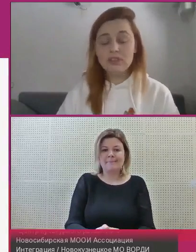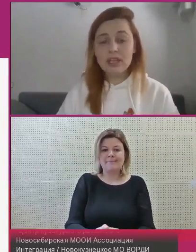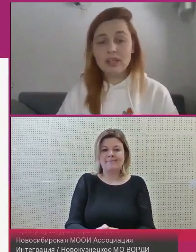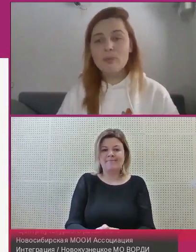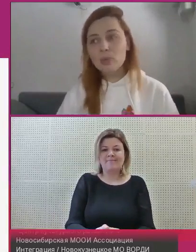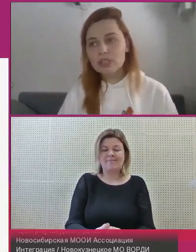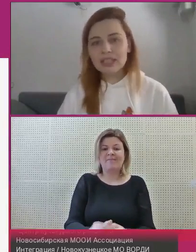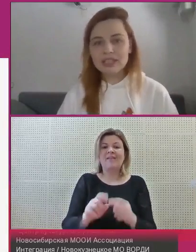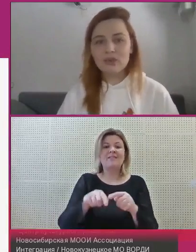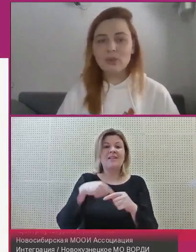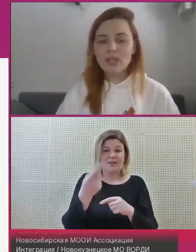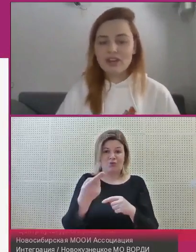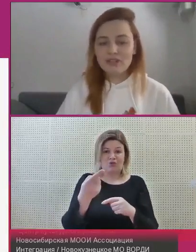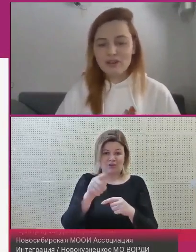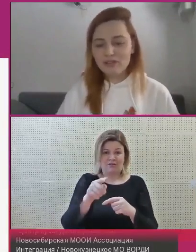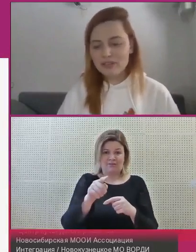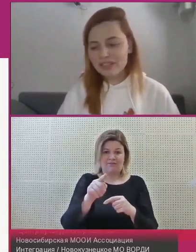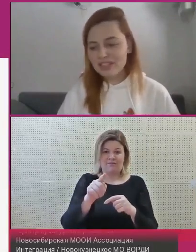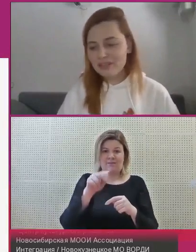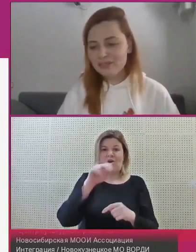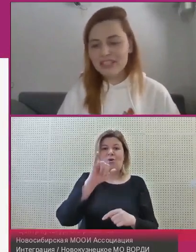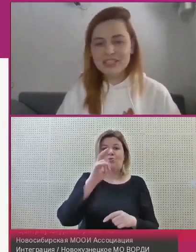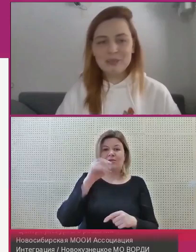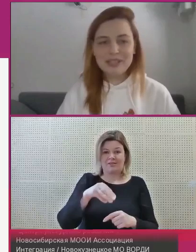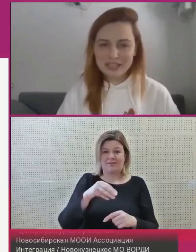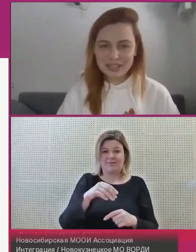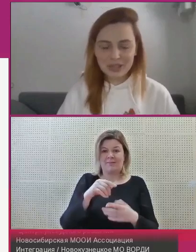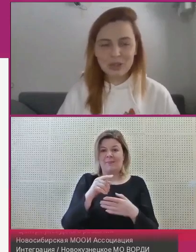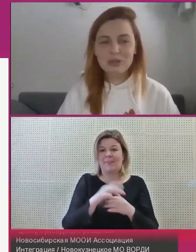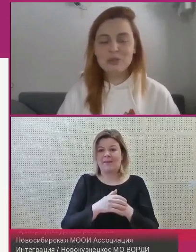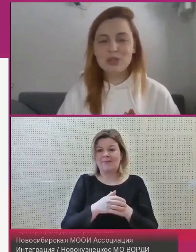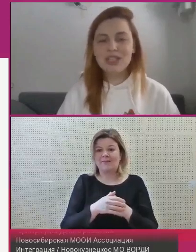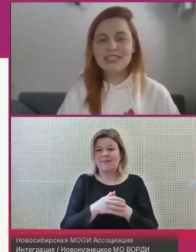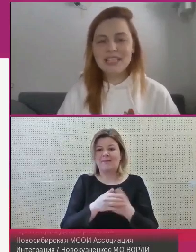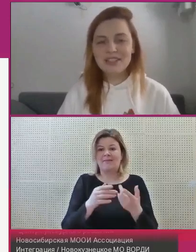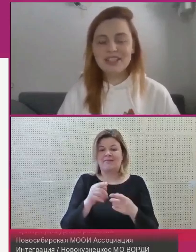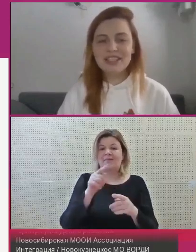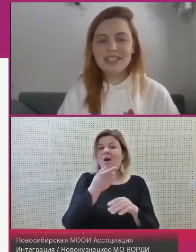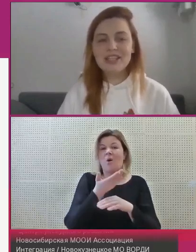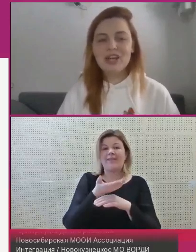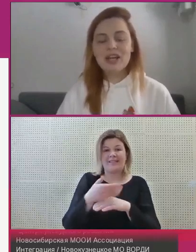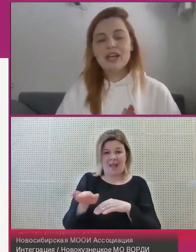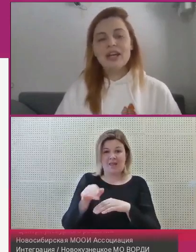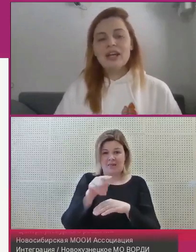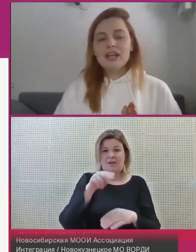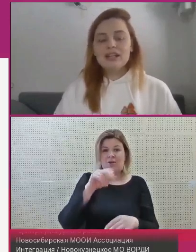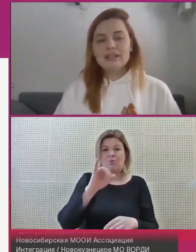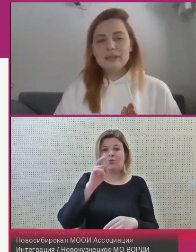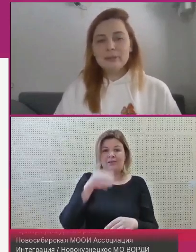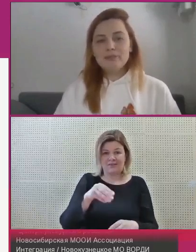Следующий, собственно, пункт, так назовем, он вне семьи этих идет, потому что он отдельный